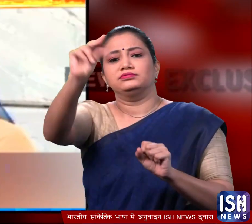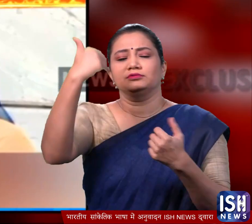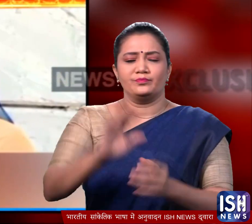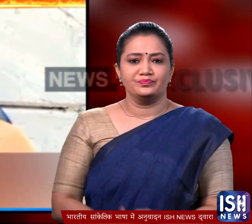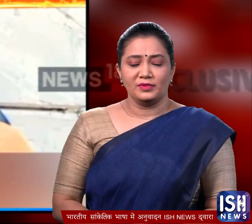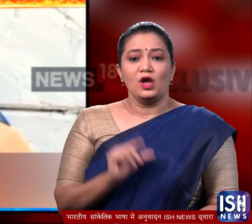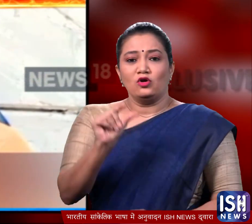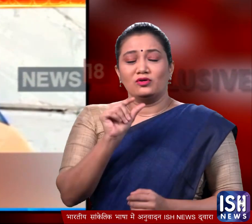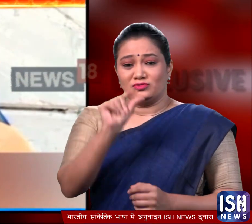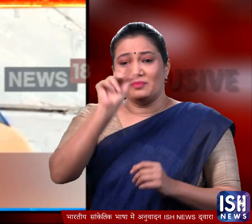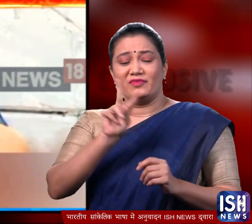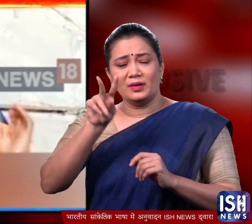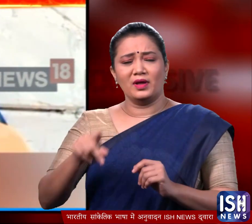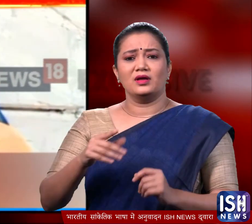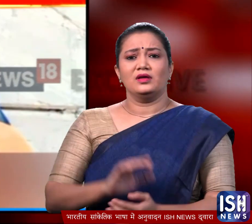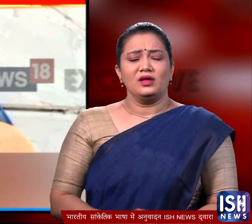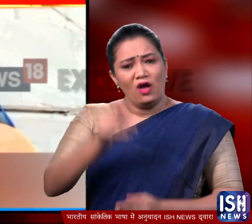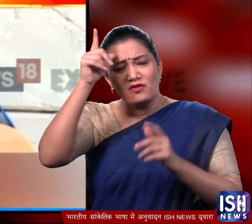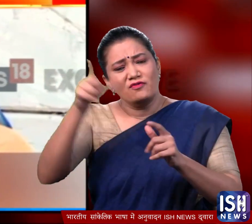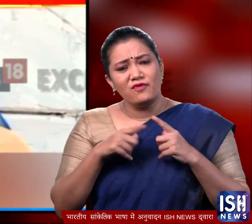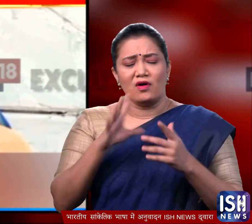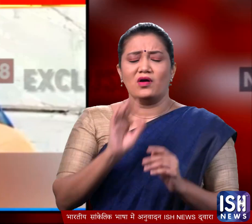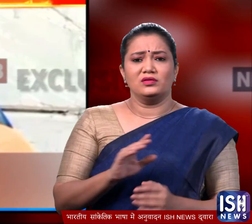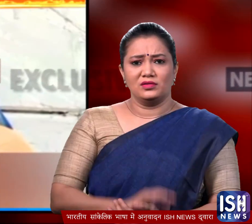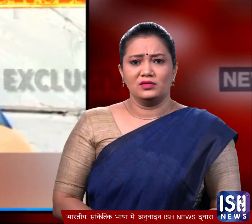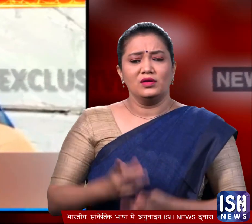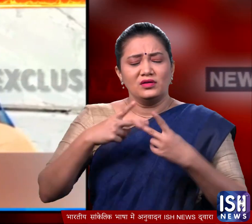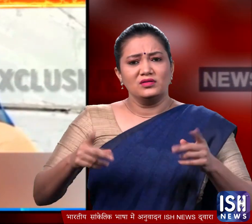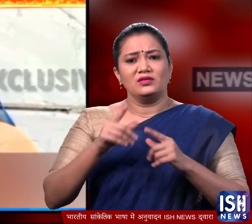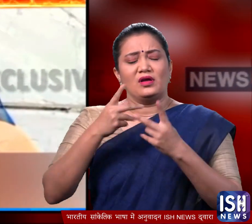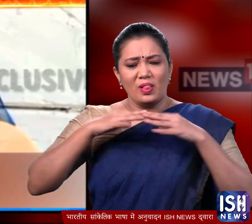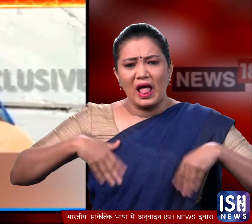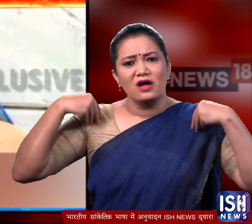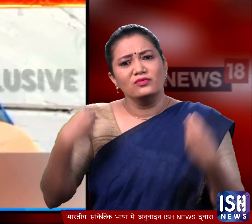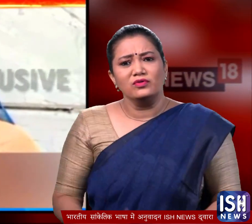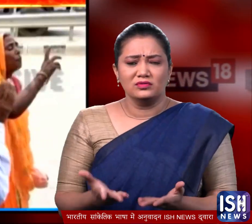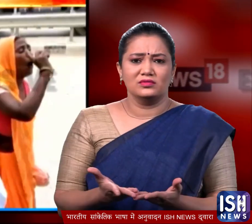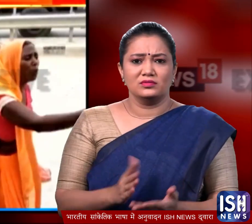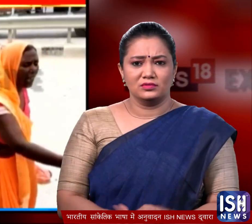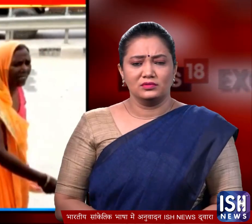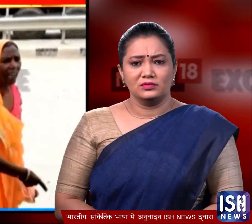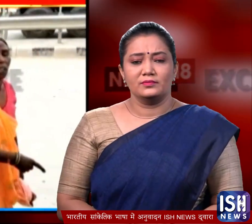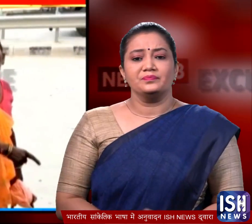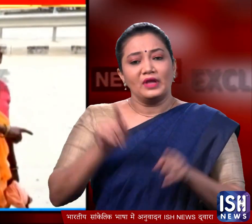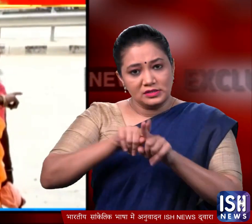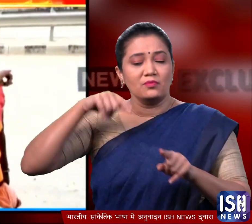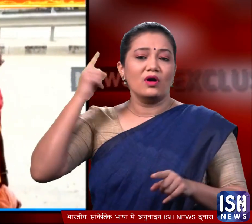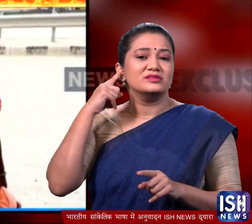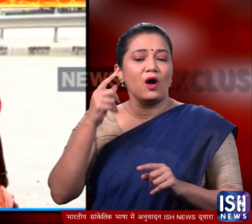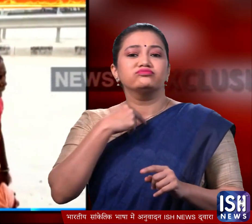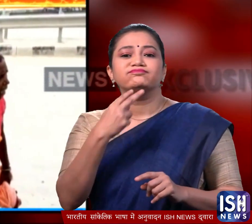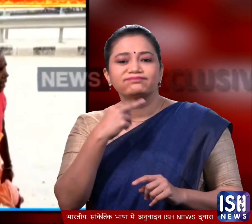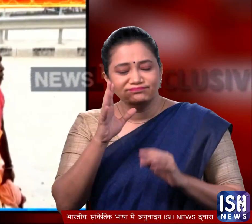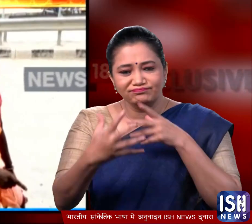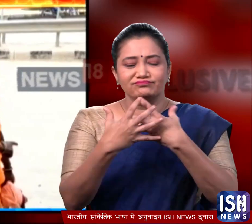गए। उत्तम भैया हमारे साथे ही सरकार में रह कर हमका पार्टी में रख कर हमारे साथे बर्बाद कर दी हमका। इस मामले से जुड़ा एक ऑडियो भी सामने